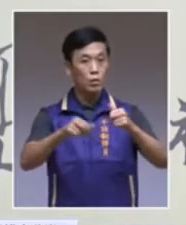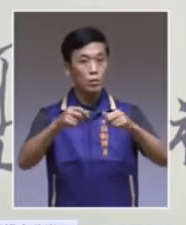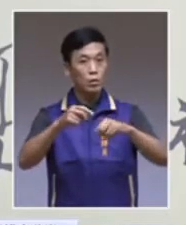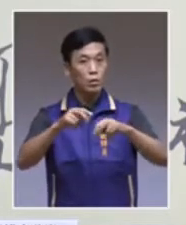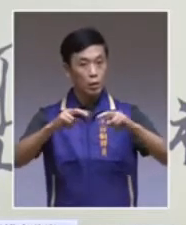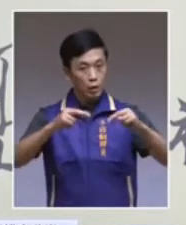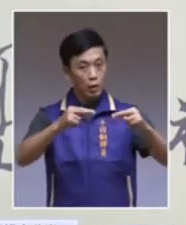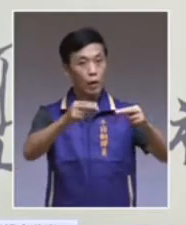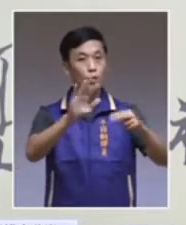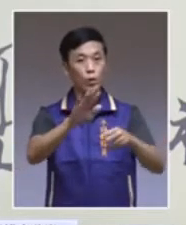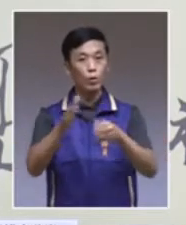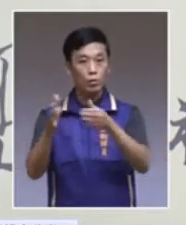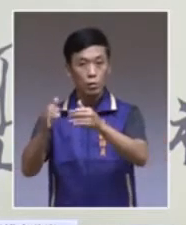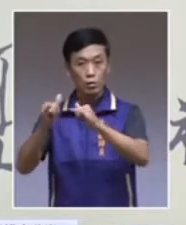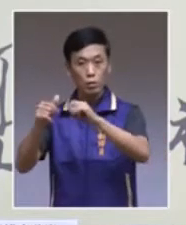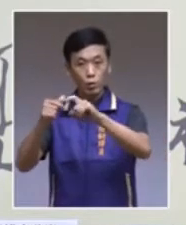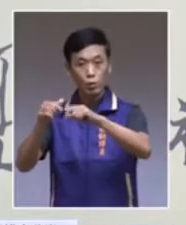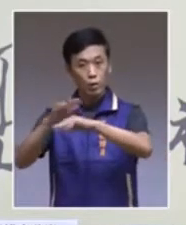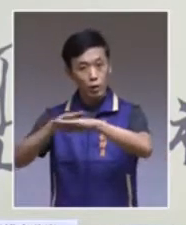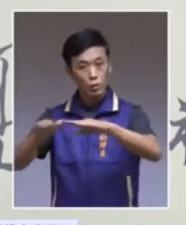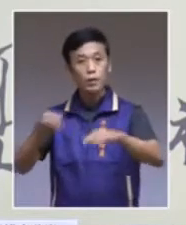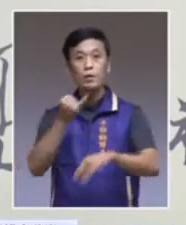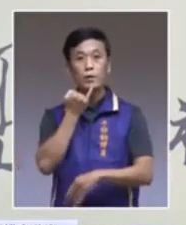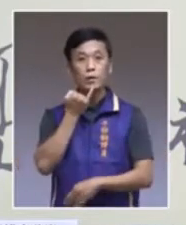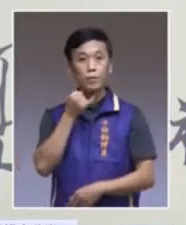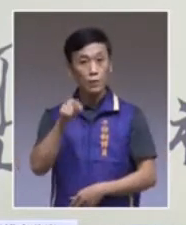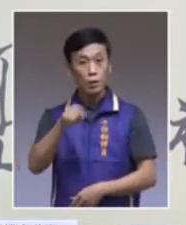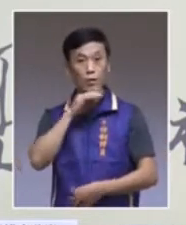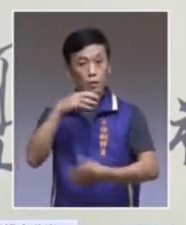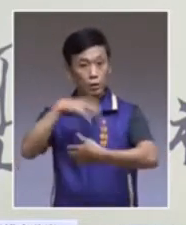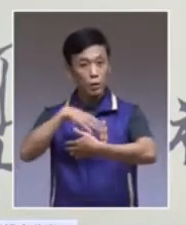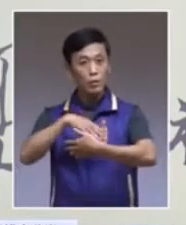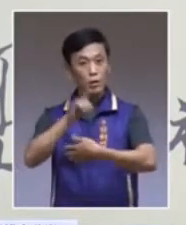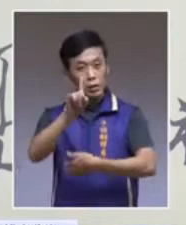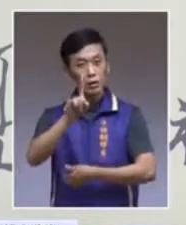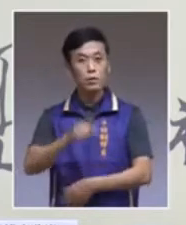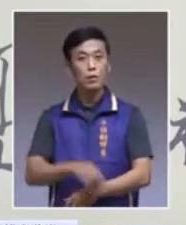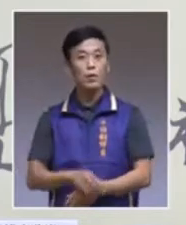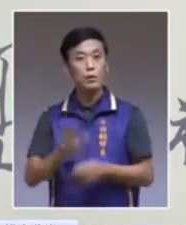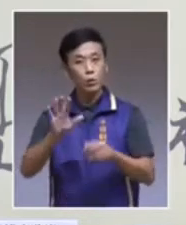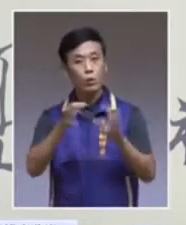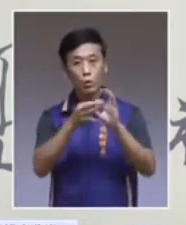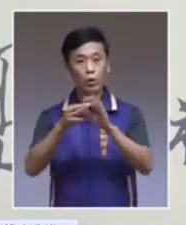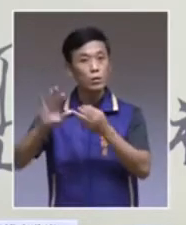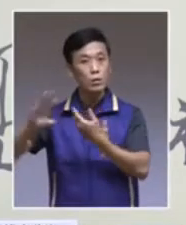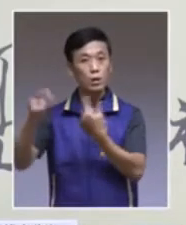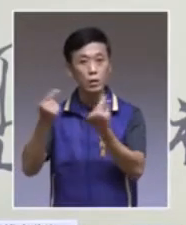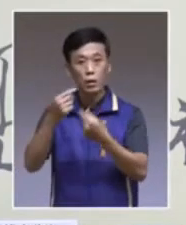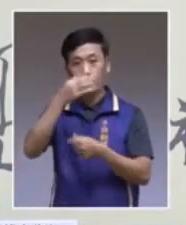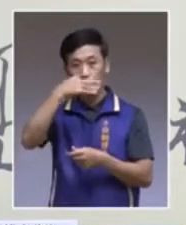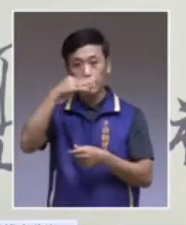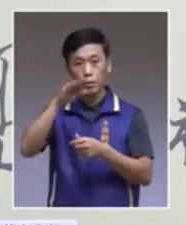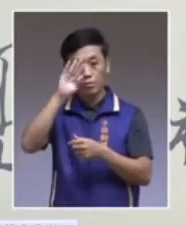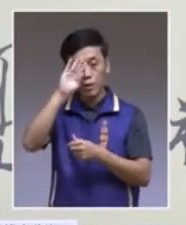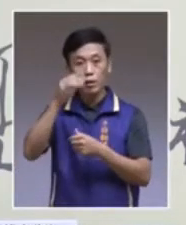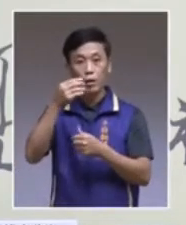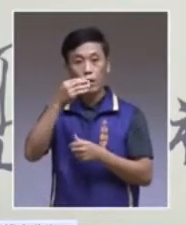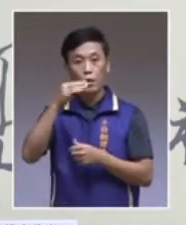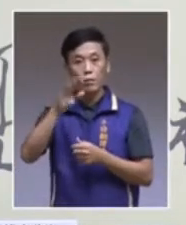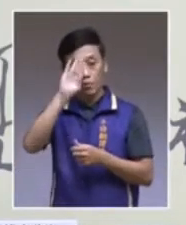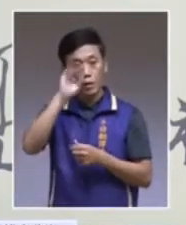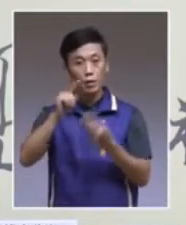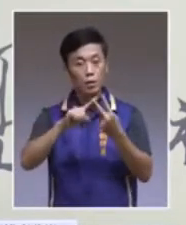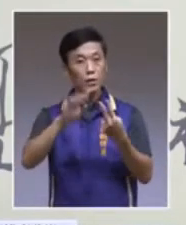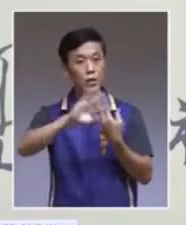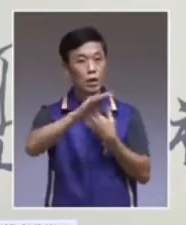们的社区能够更安全。所以这个只是其中的一例，那相关的其他也包括流感或者是其他呼吸道的疾